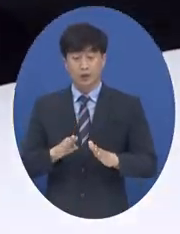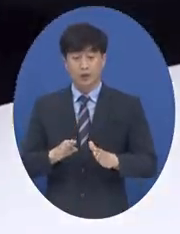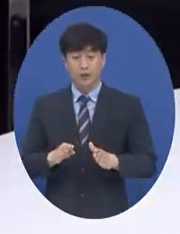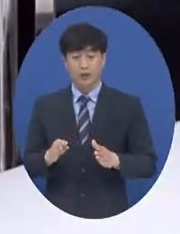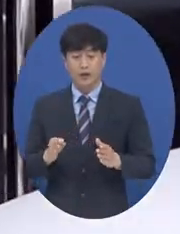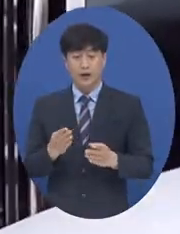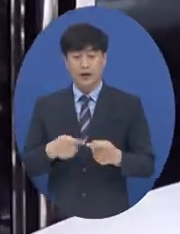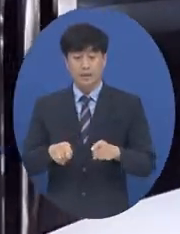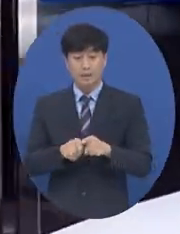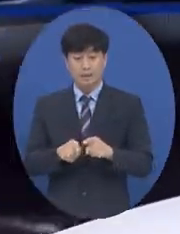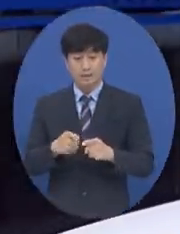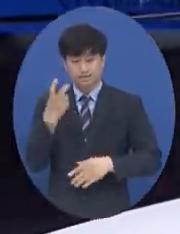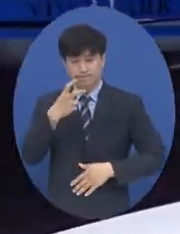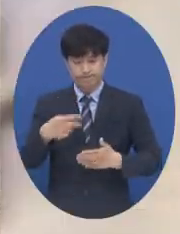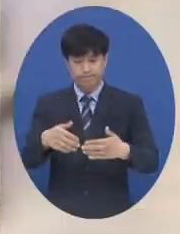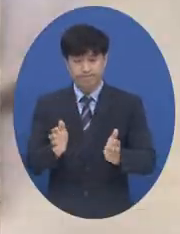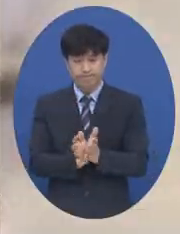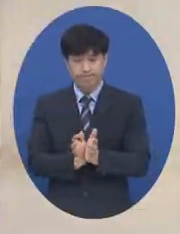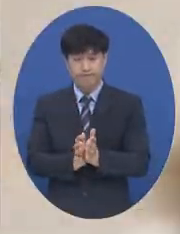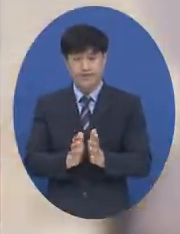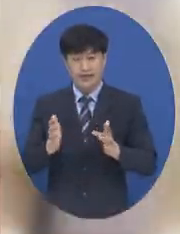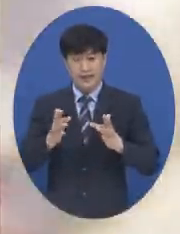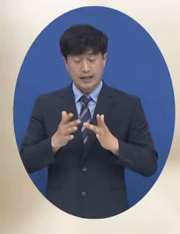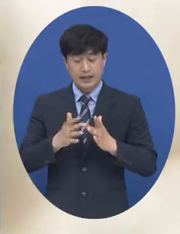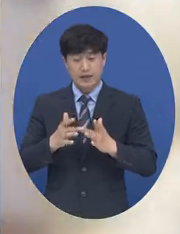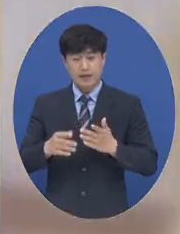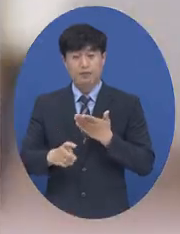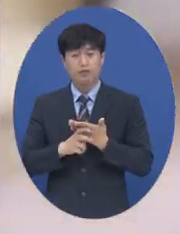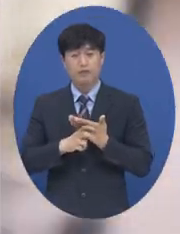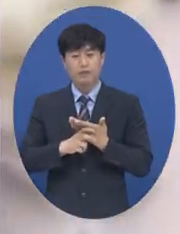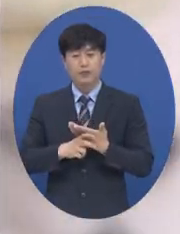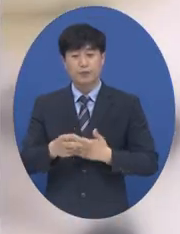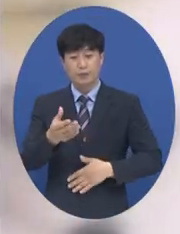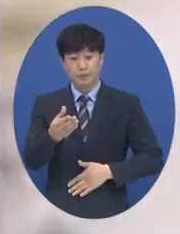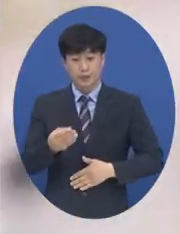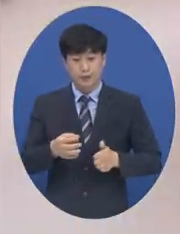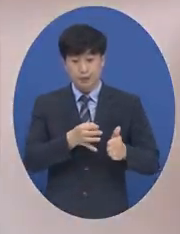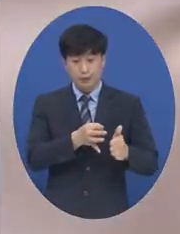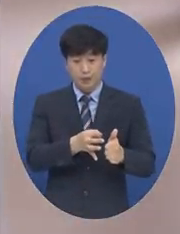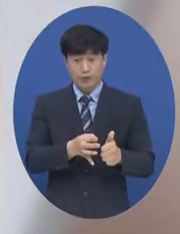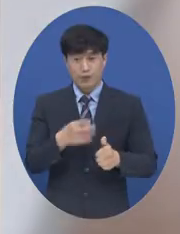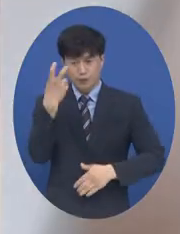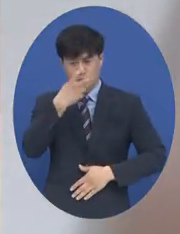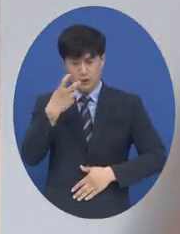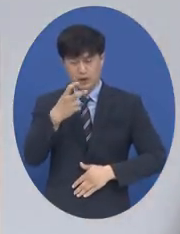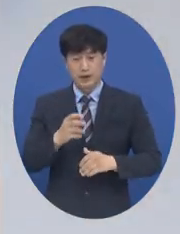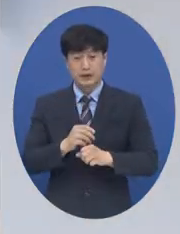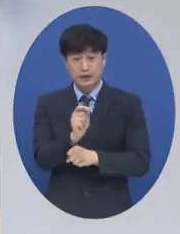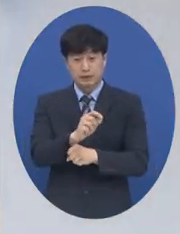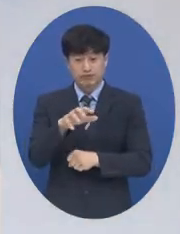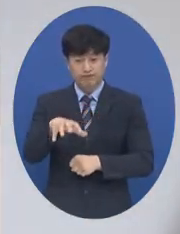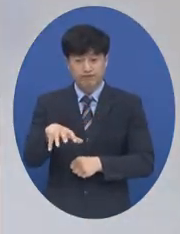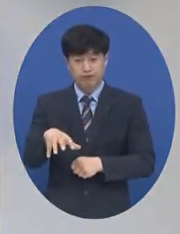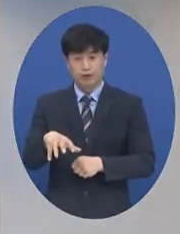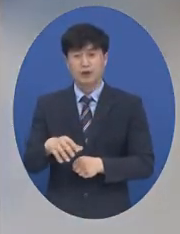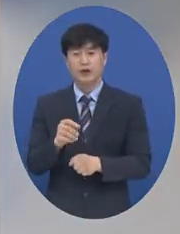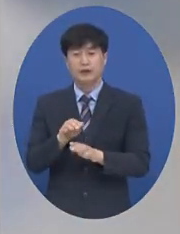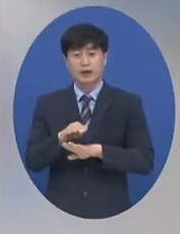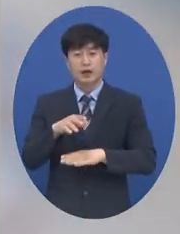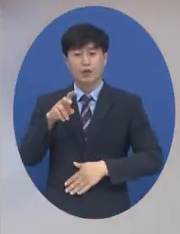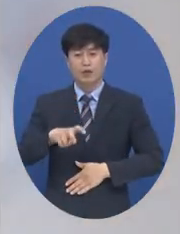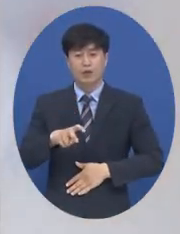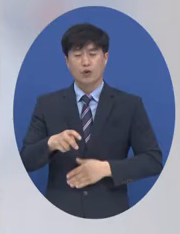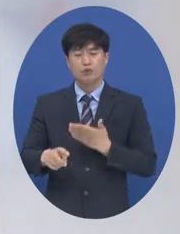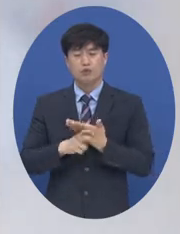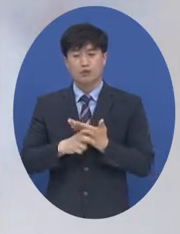경기도 합동 수사 반이 온라인 불법 대부업체 사무실과 차를 수색 합니다 사무실과 차에서 불법 대부업 s